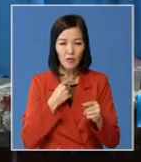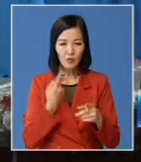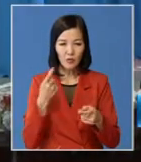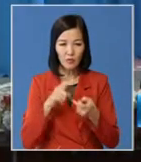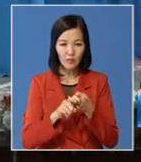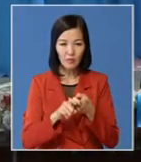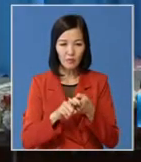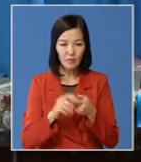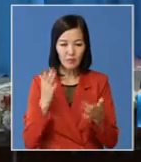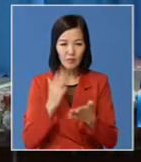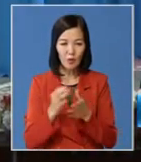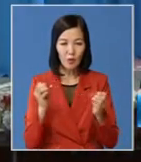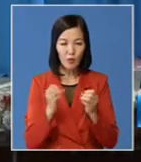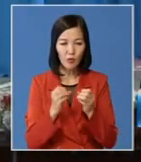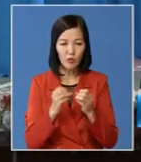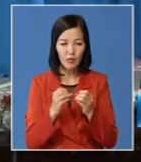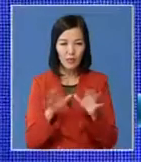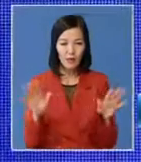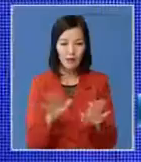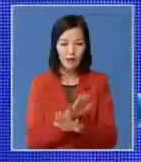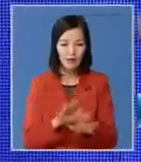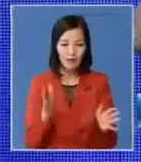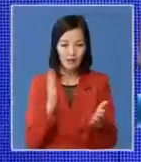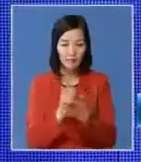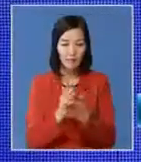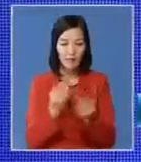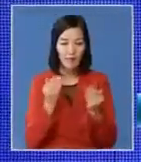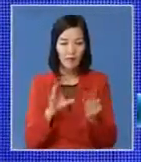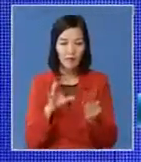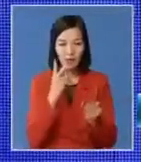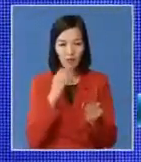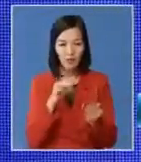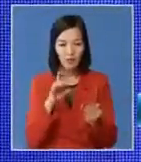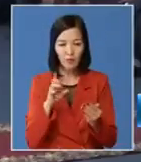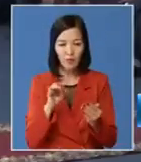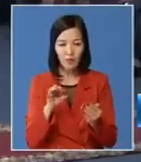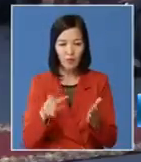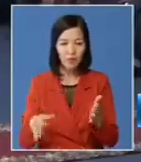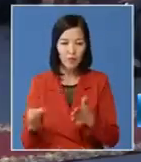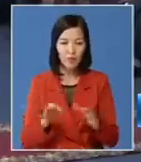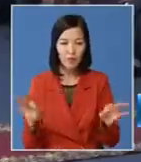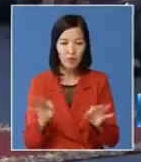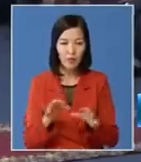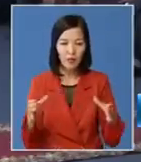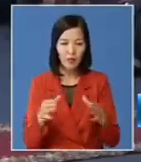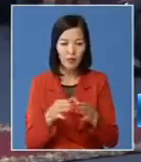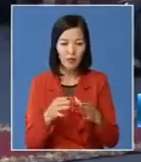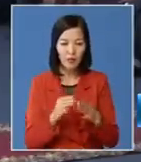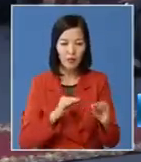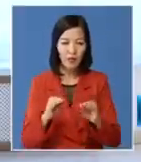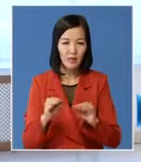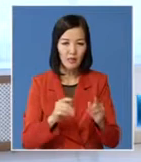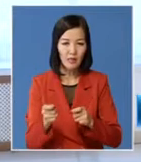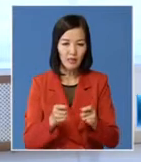көрген. Оңға жуығаны қазір үлкен сахналарда шырқалып жүр. Қазір өзі Сүйінбай атындағы облыстық филармониясында музыкалық редактор қызметін